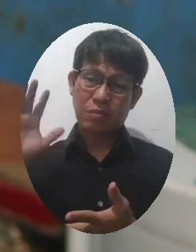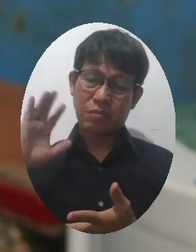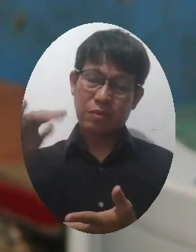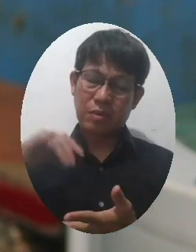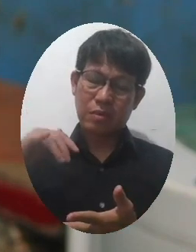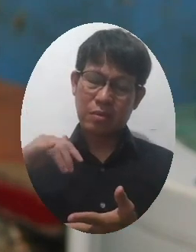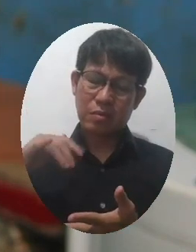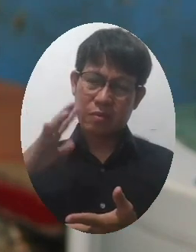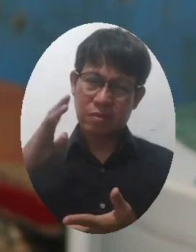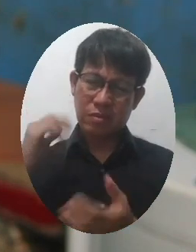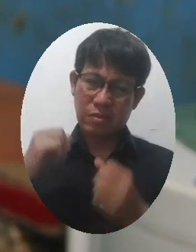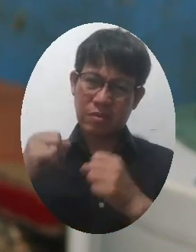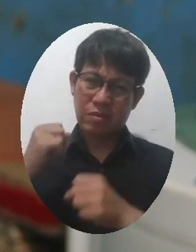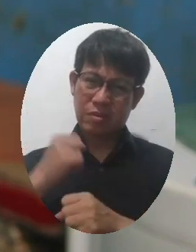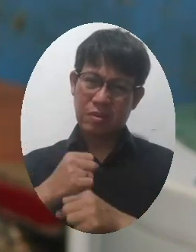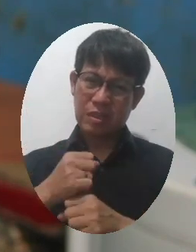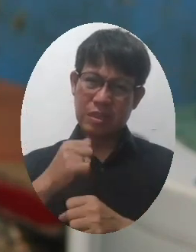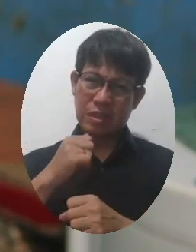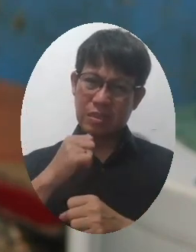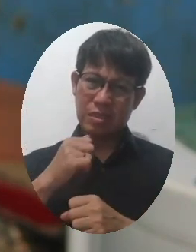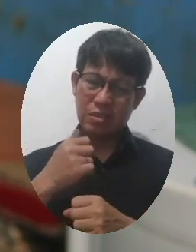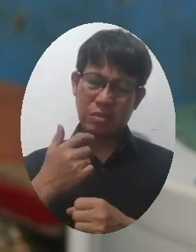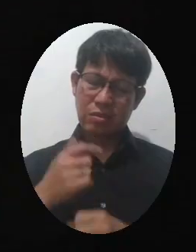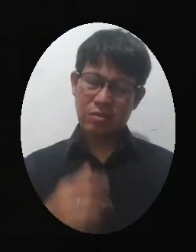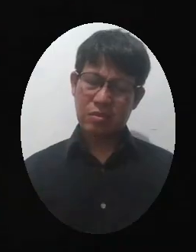nag-aaral pa po ako.